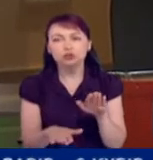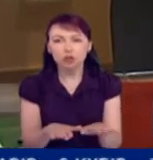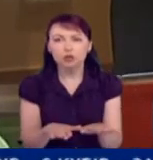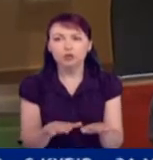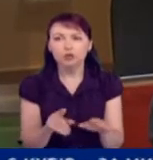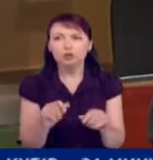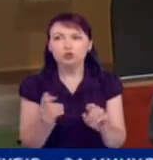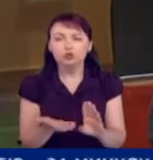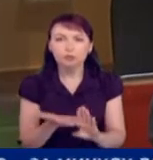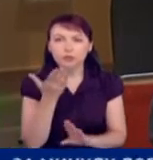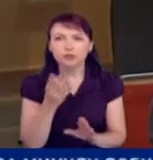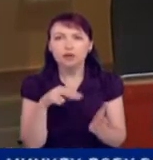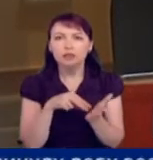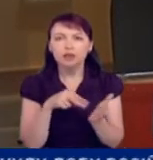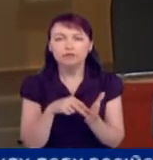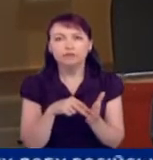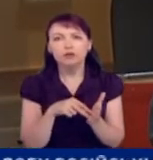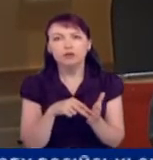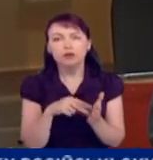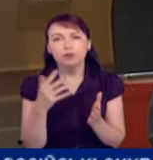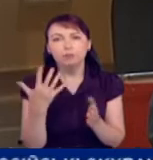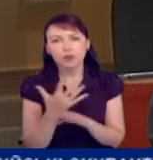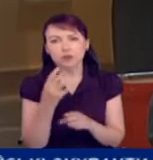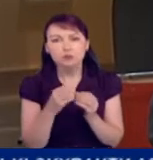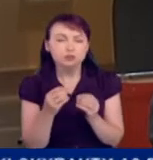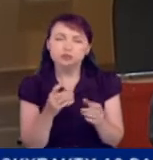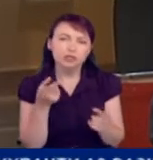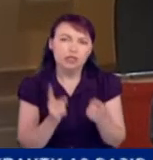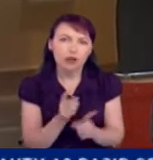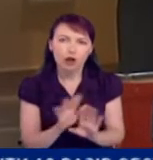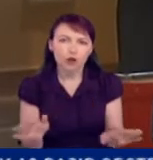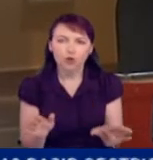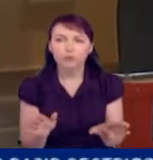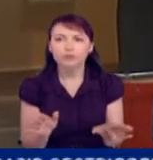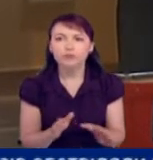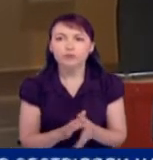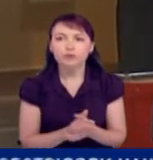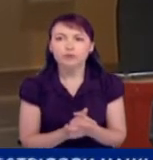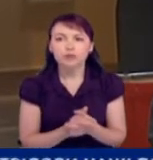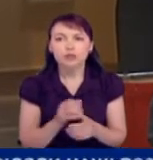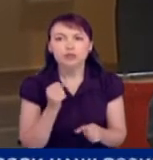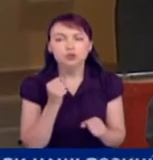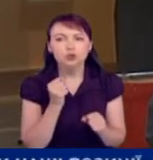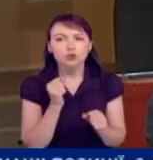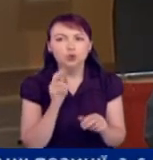тарифи сразу раз на 5, на 10, ми розуміємо, що це нереально, а що строїти систему шаг